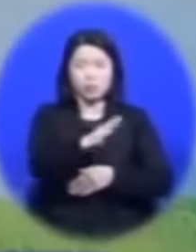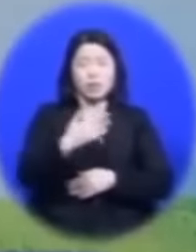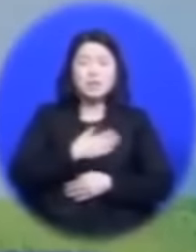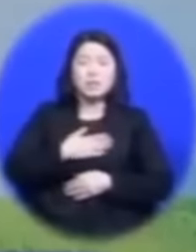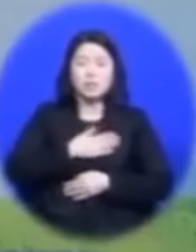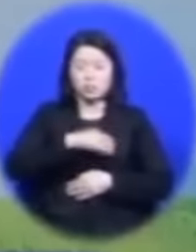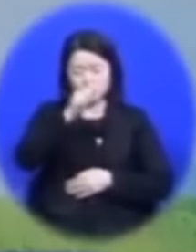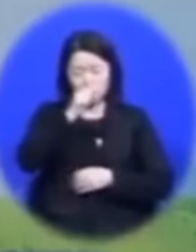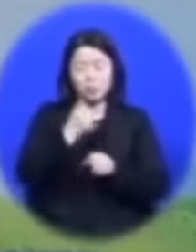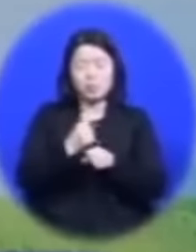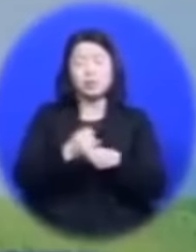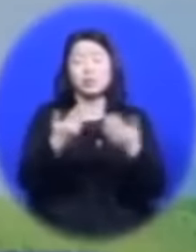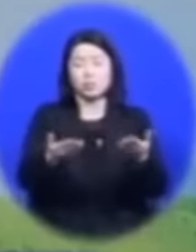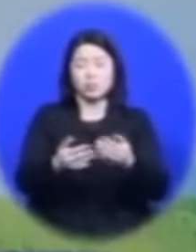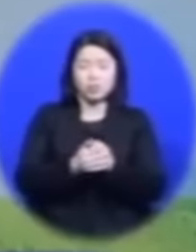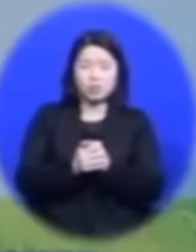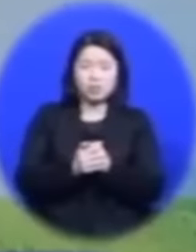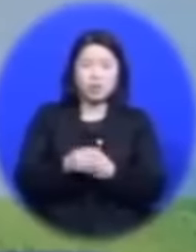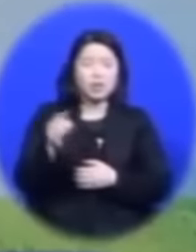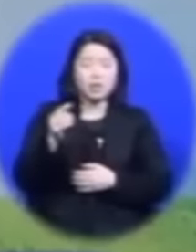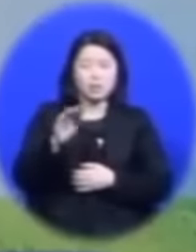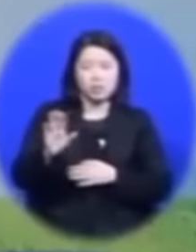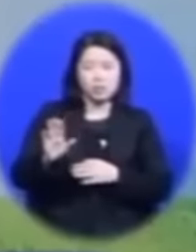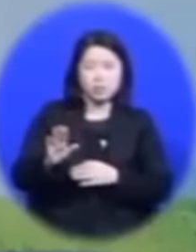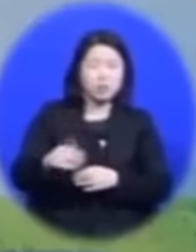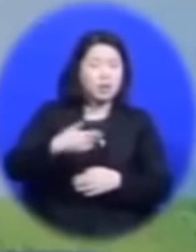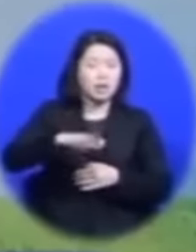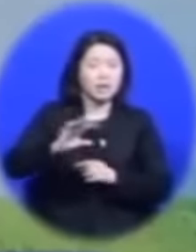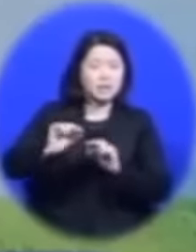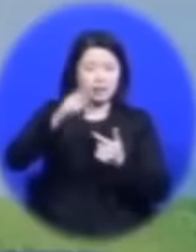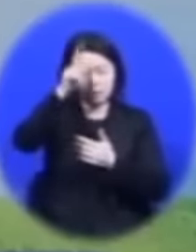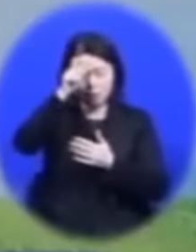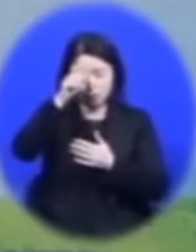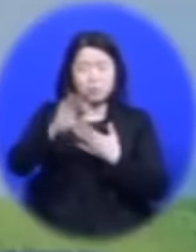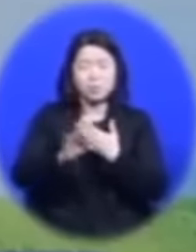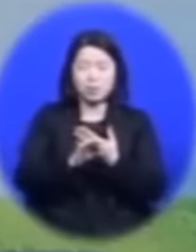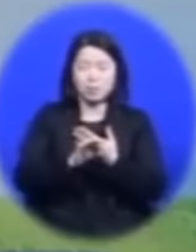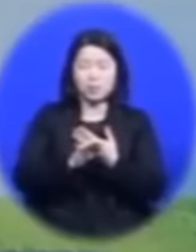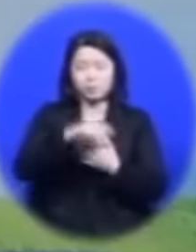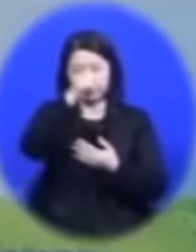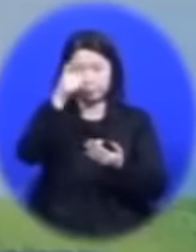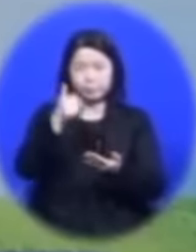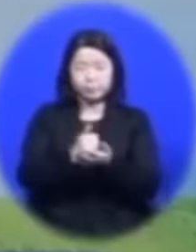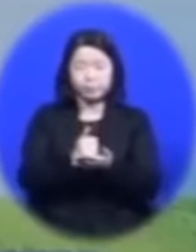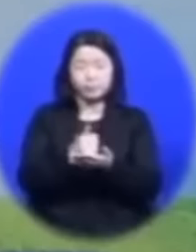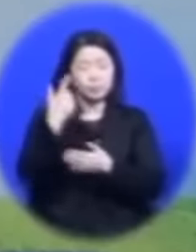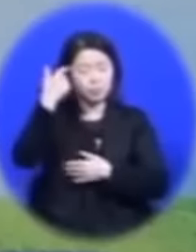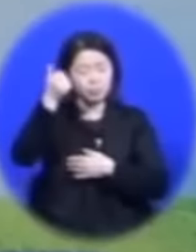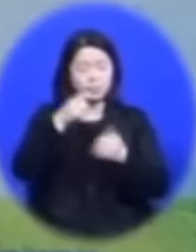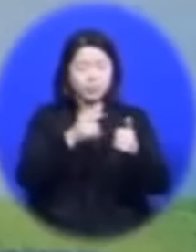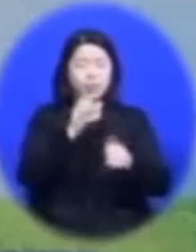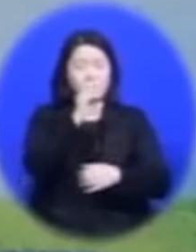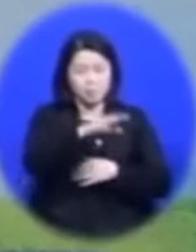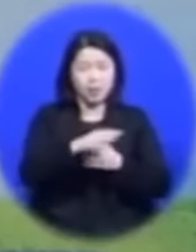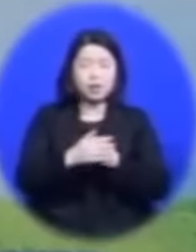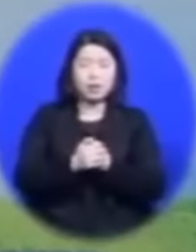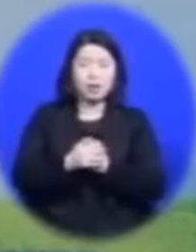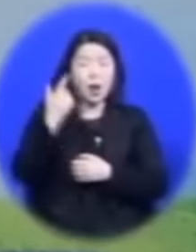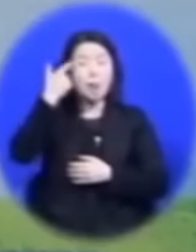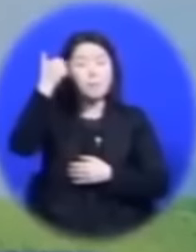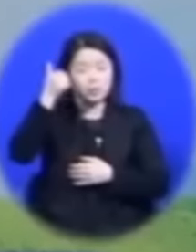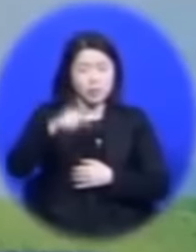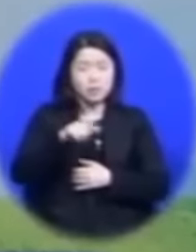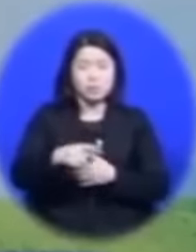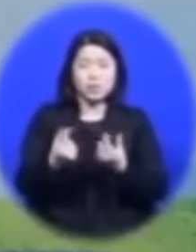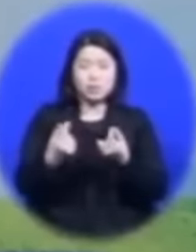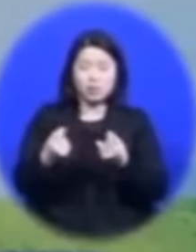전환해드리겠다. 그러면서 안 가겠다 그러면 장로님들이 목사님에게 이렇게 이야기를 했습니다. 목사님